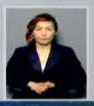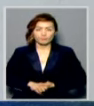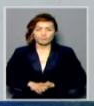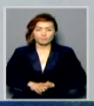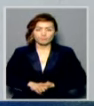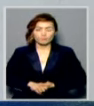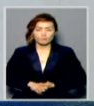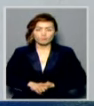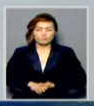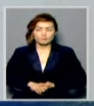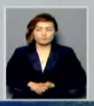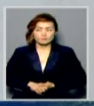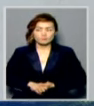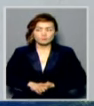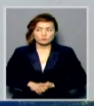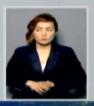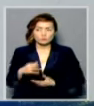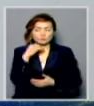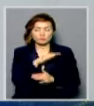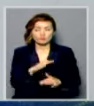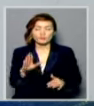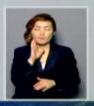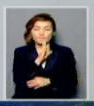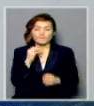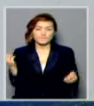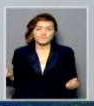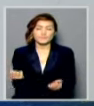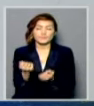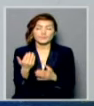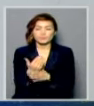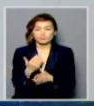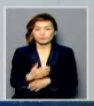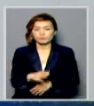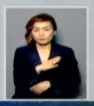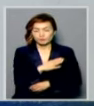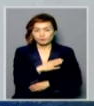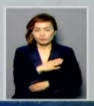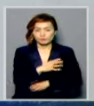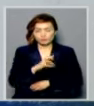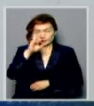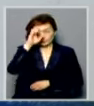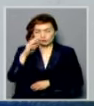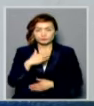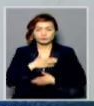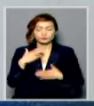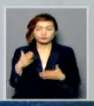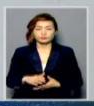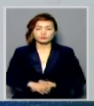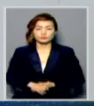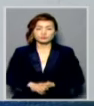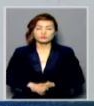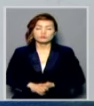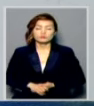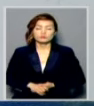Осы сәтті пайдалана отырып, көп балалы аналарға қолдау, көмек көрсетіп жатырған мемлекетімізге мың алғыс айтқым